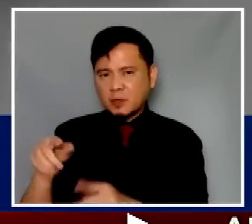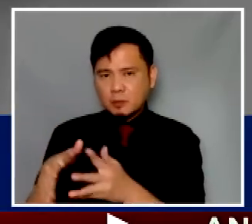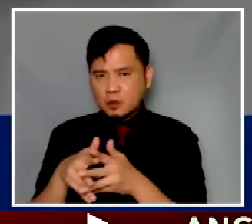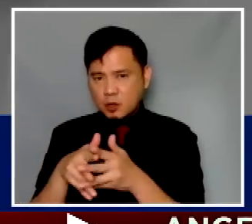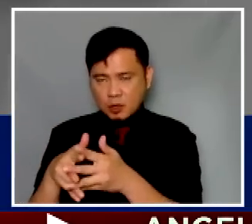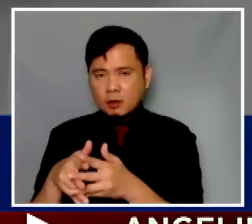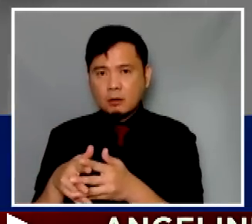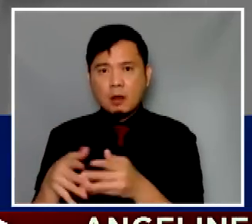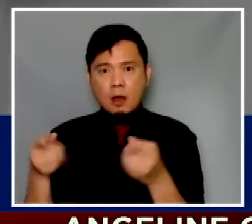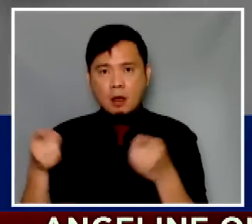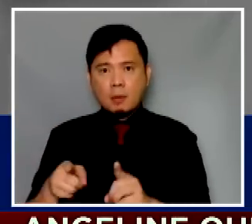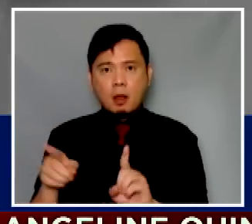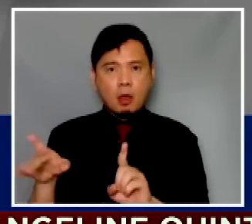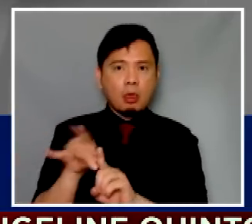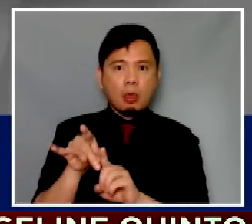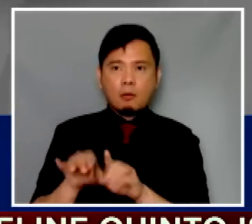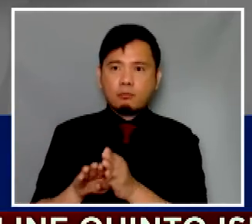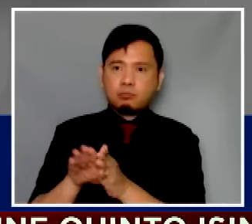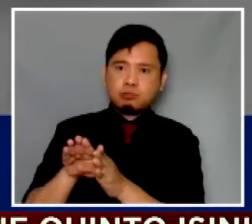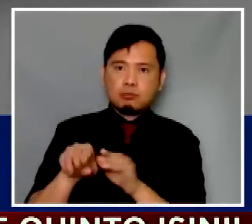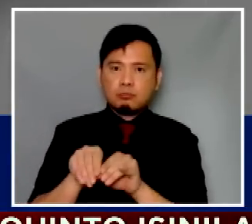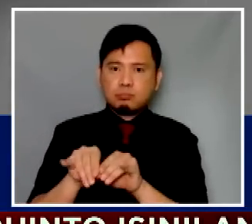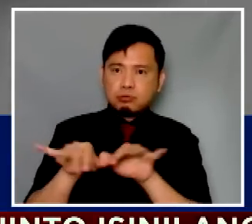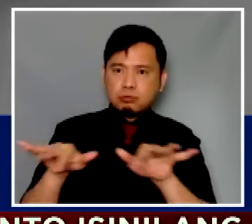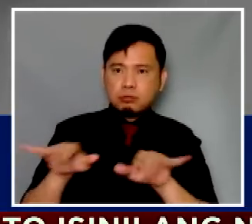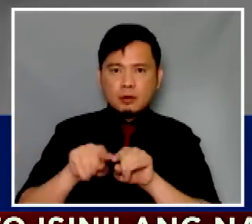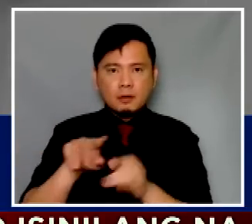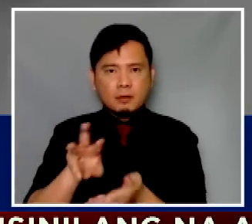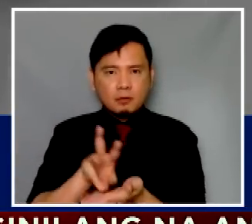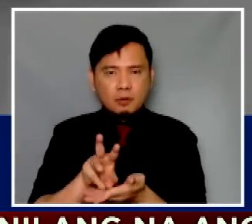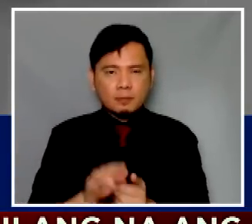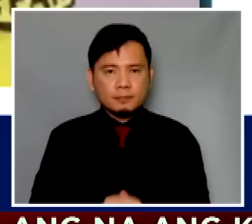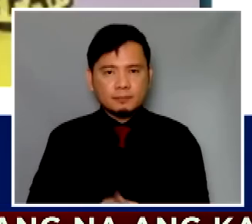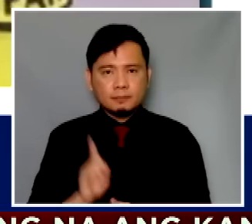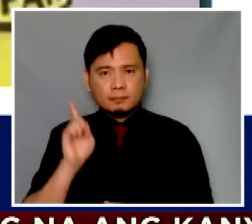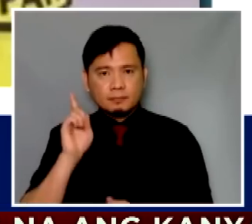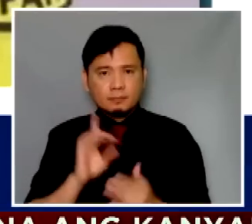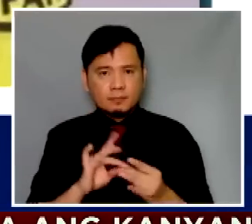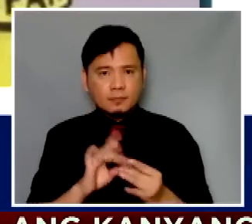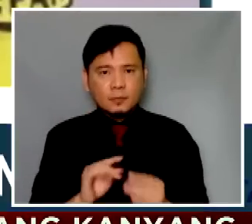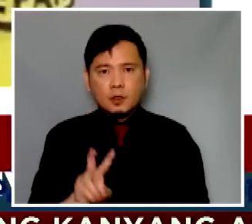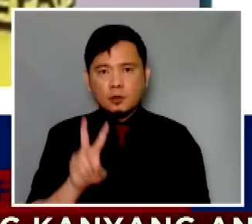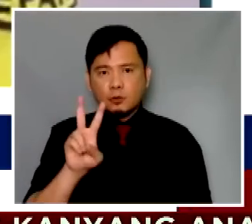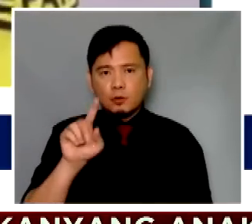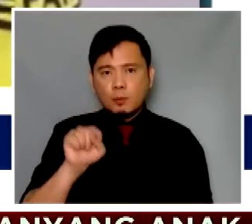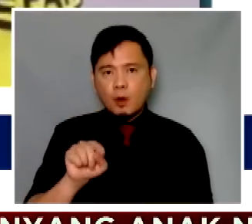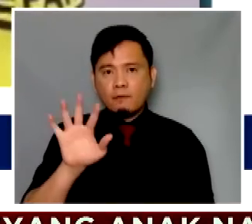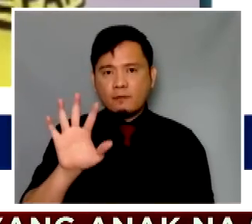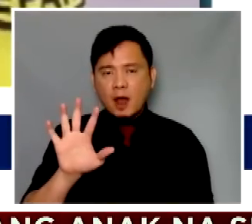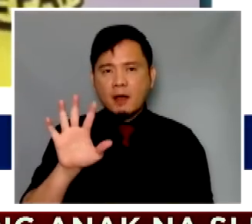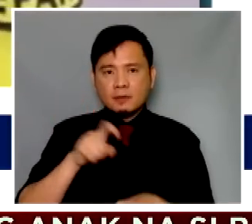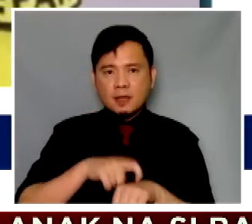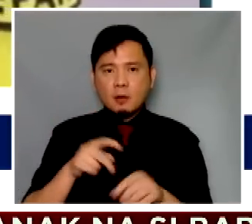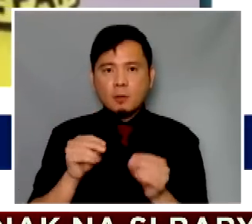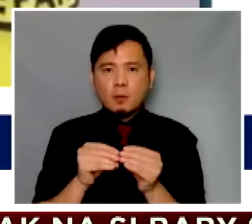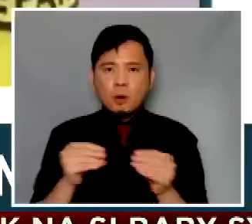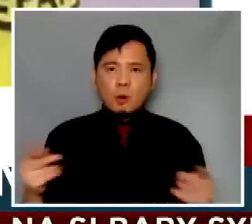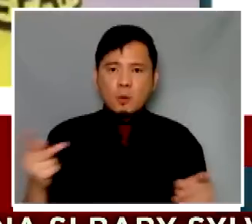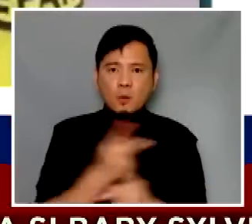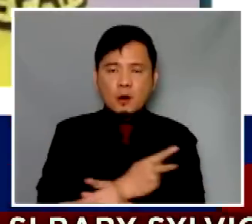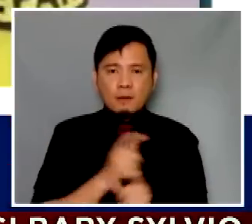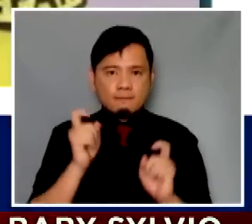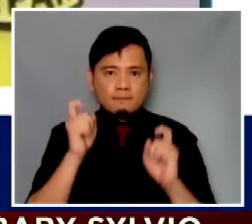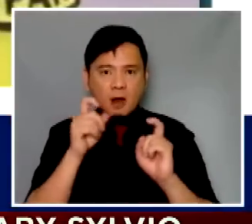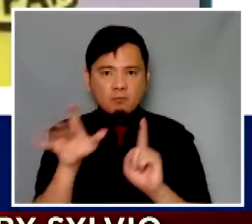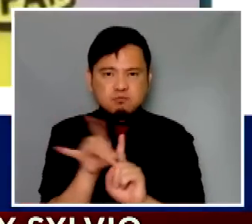ilang lugar. This is 2.5 times more transmissible than the original Omicron variant. And